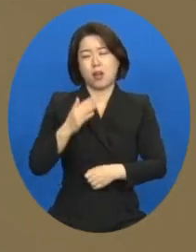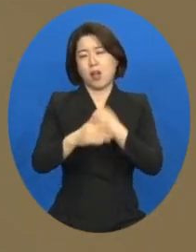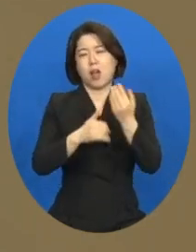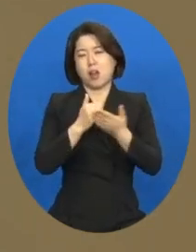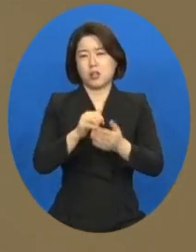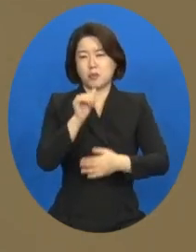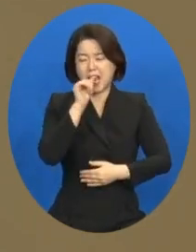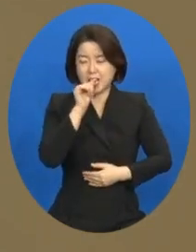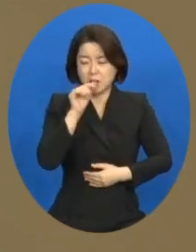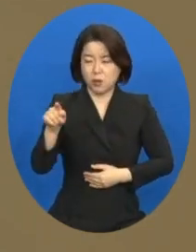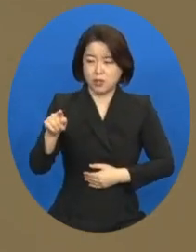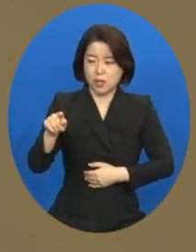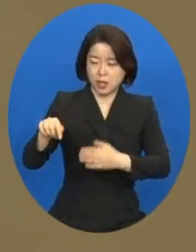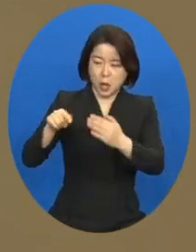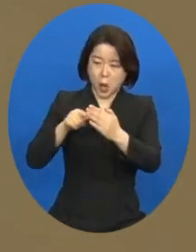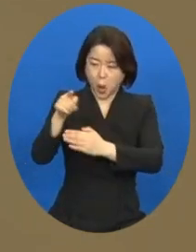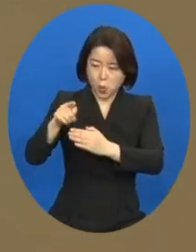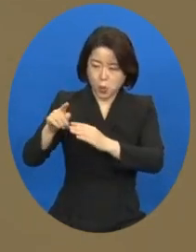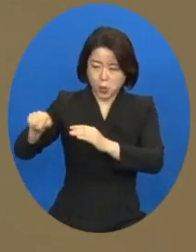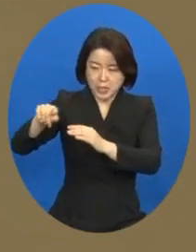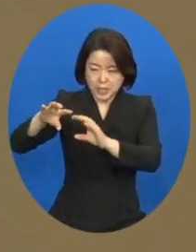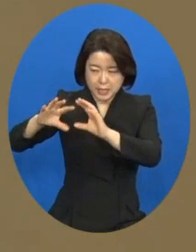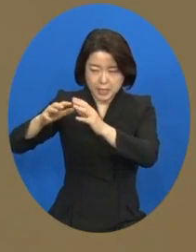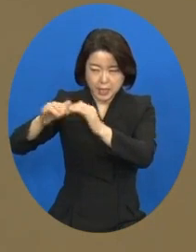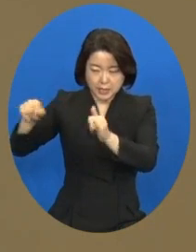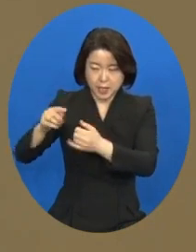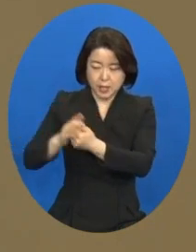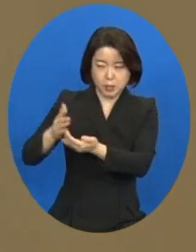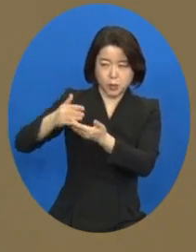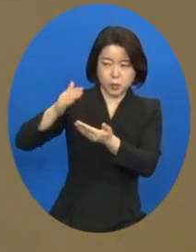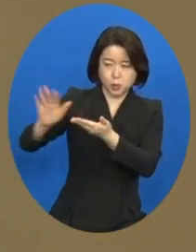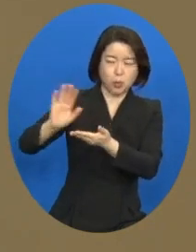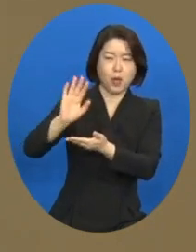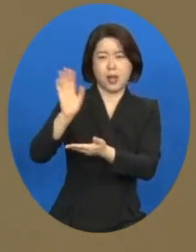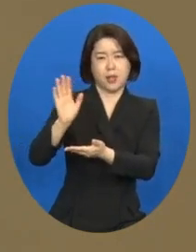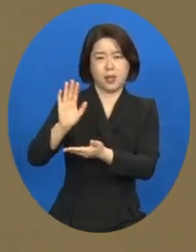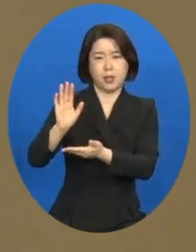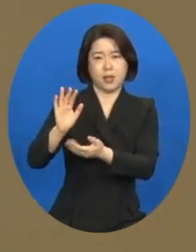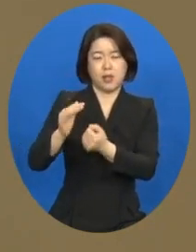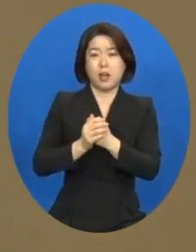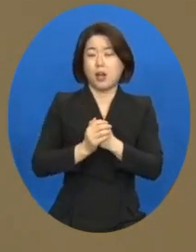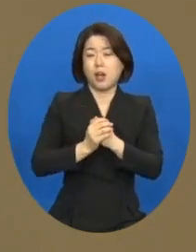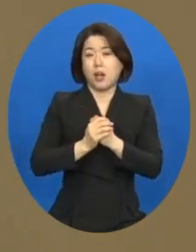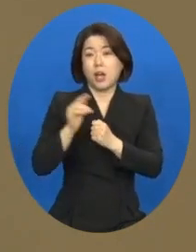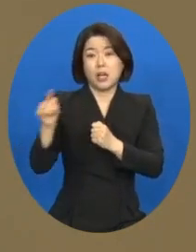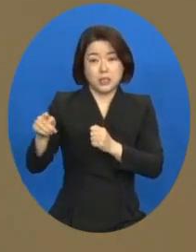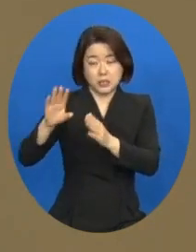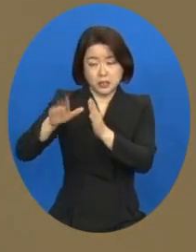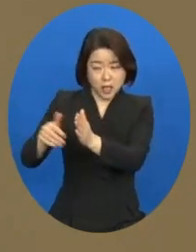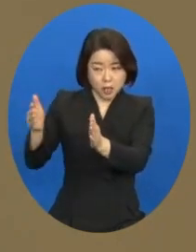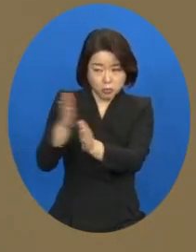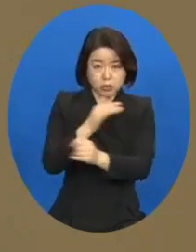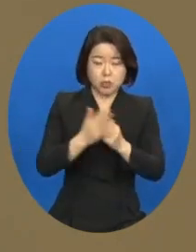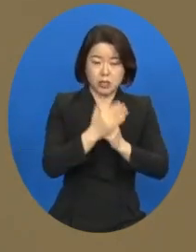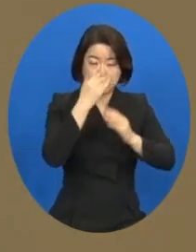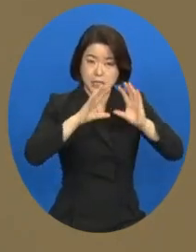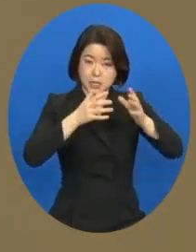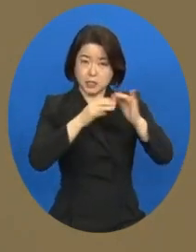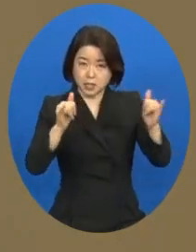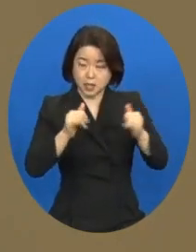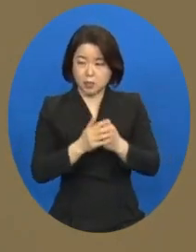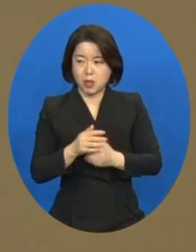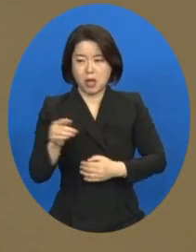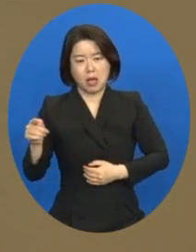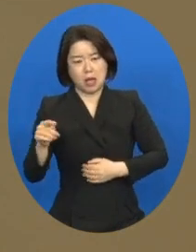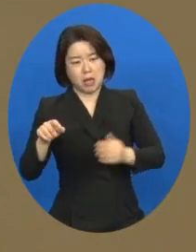사람을 내어 쫓아주지 않는다는 거예요. 이방 사람들은 그때부터 이스라엘 백성에게 있어서는